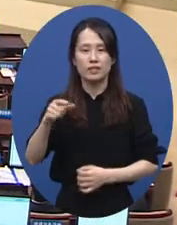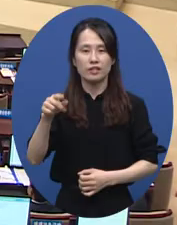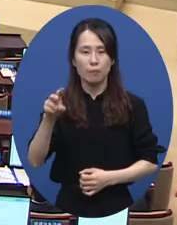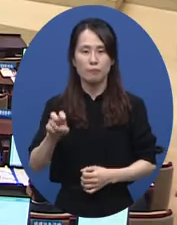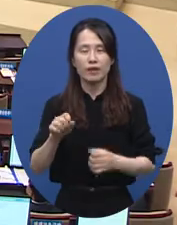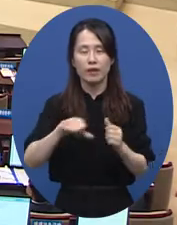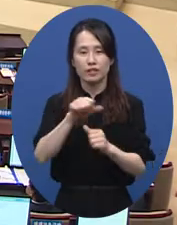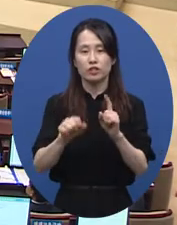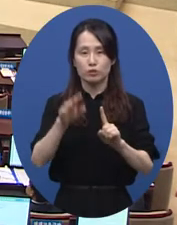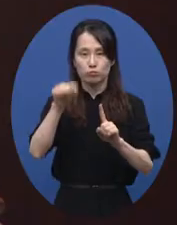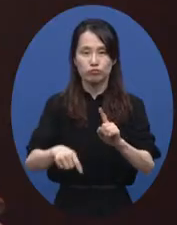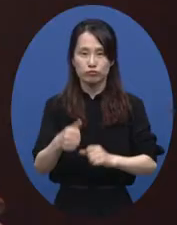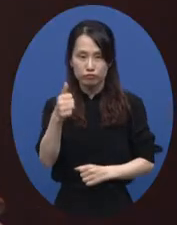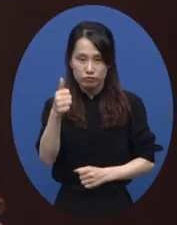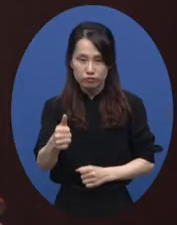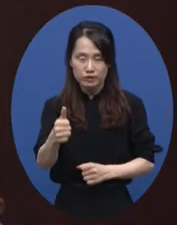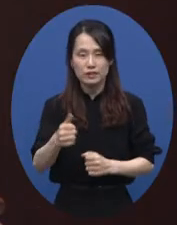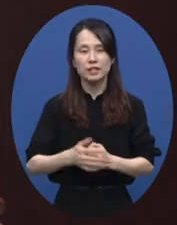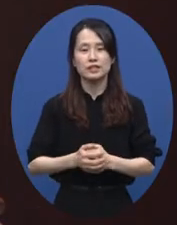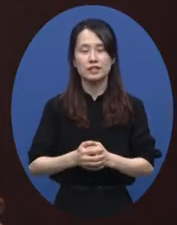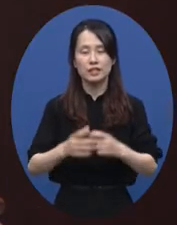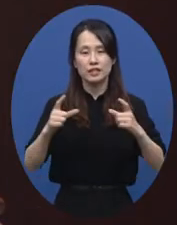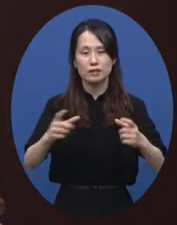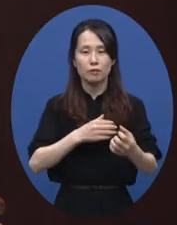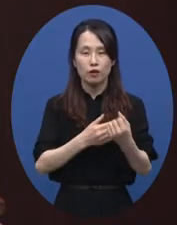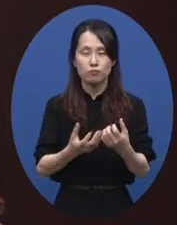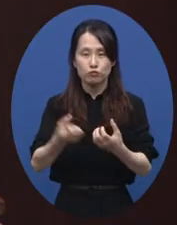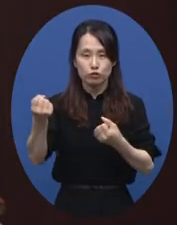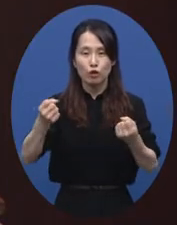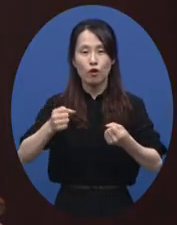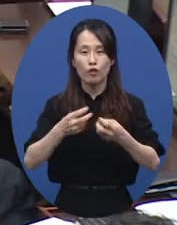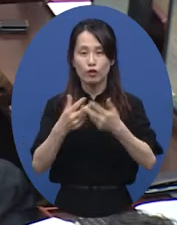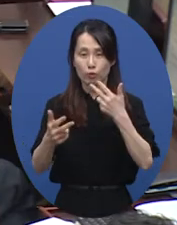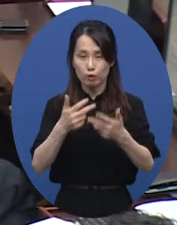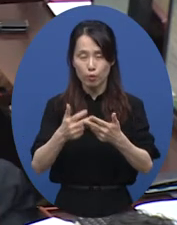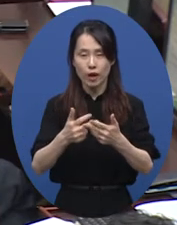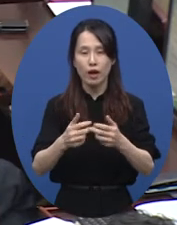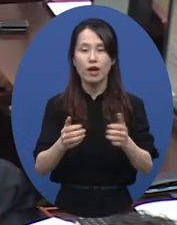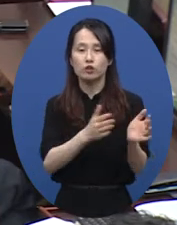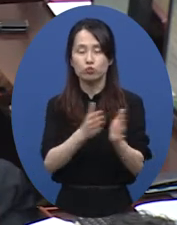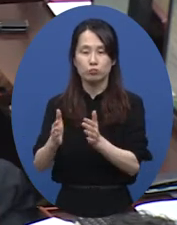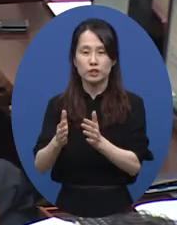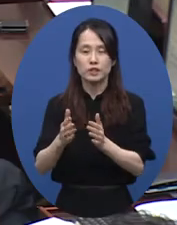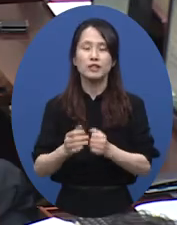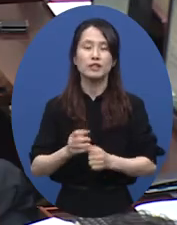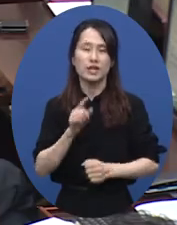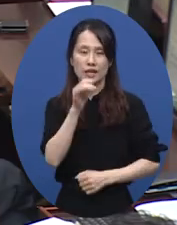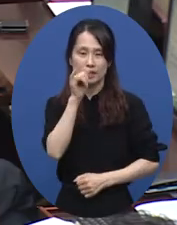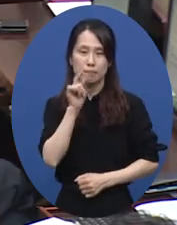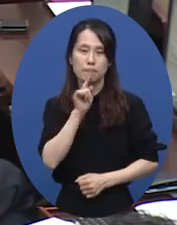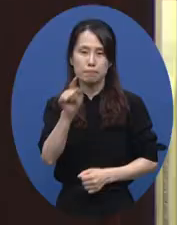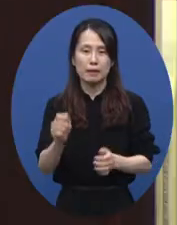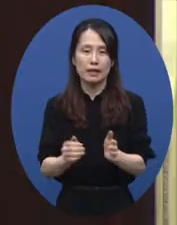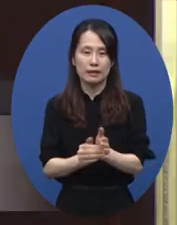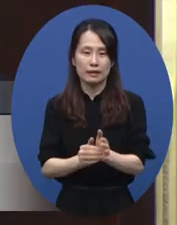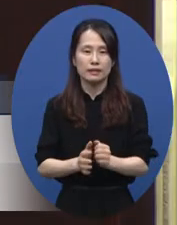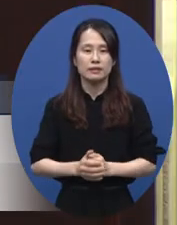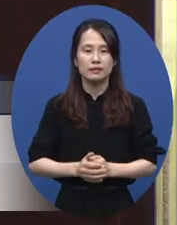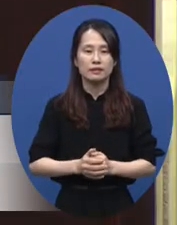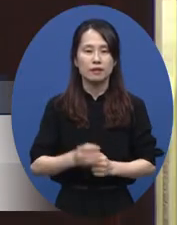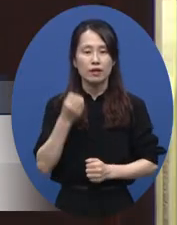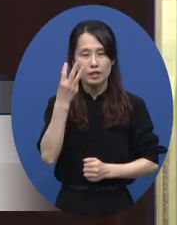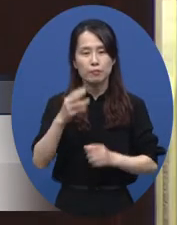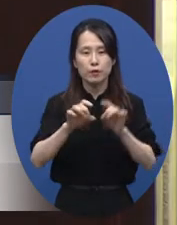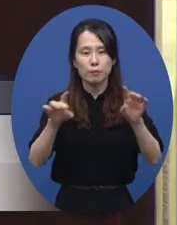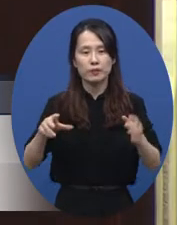1부 지사는 민선 1기 들어 지방분권 협의회 등 자체 자문 위원회를 꾸려 준비하고 있다 며 설명했습니다 국가별